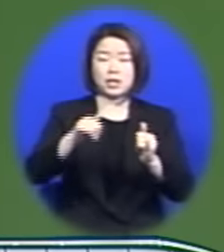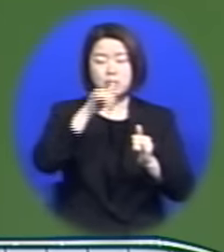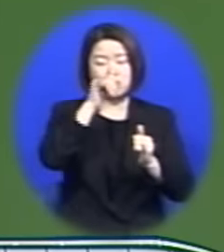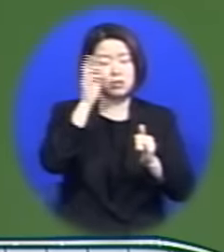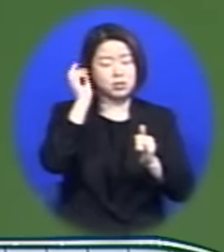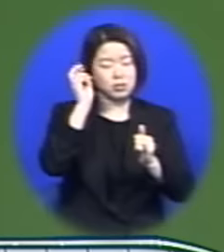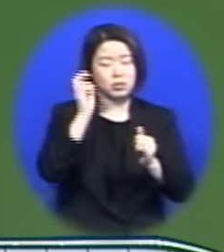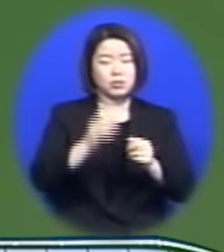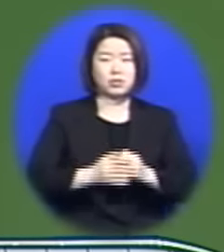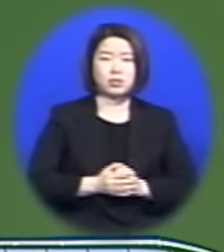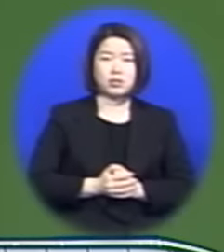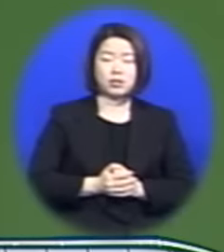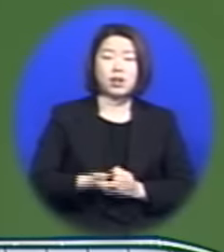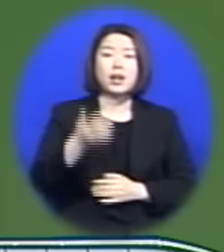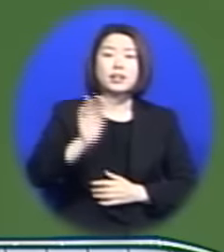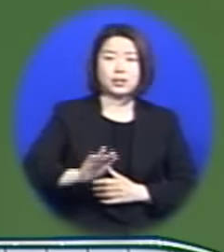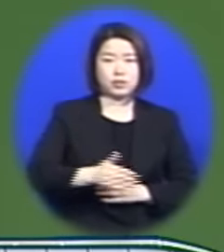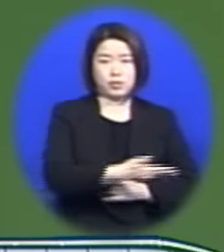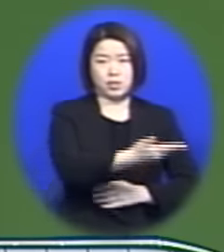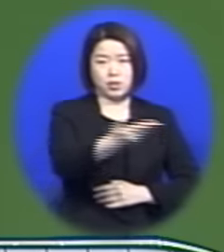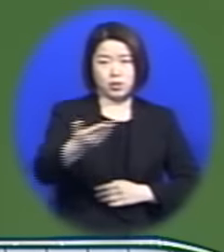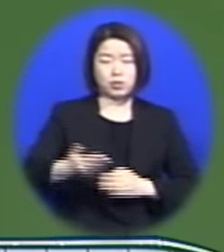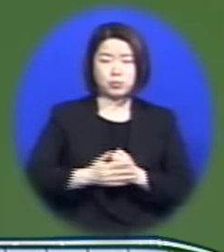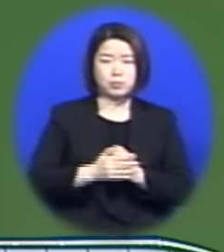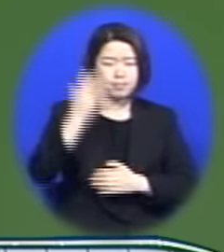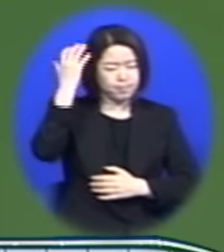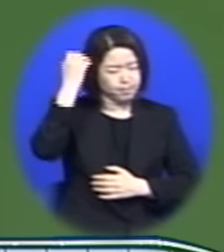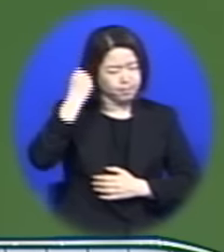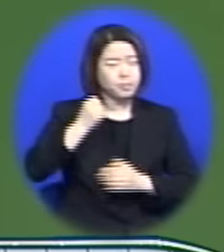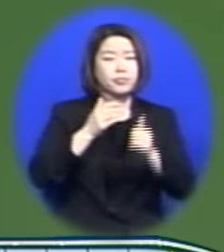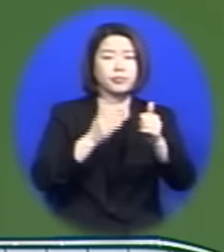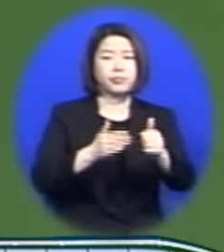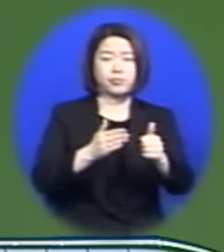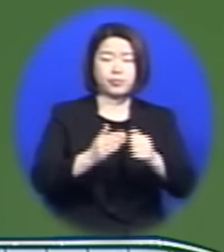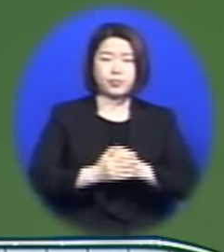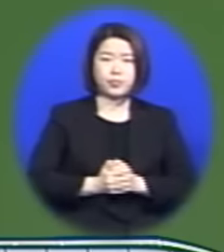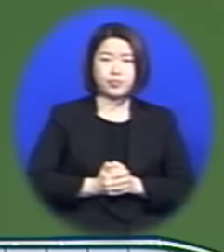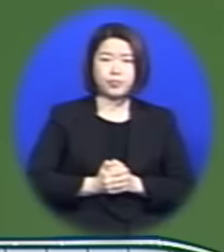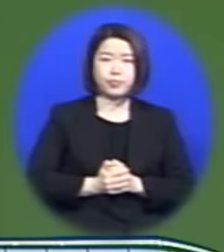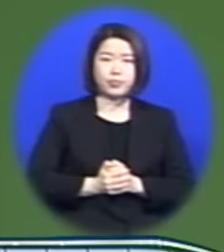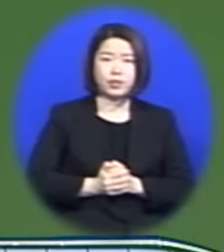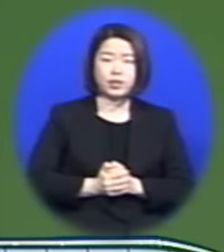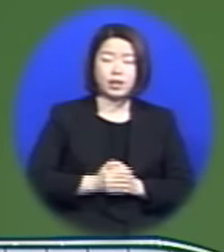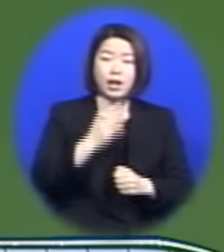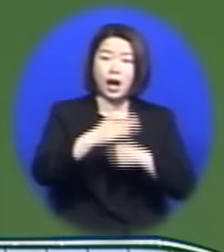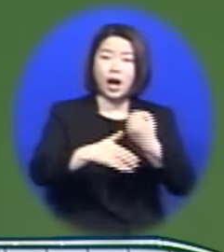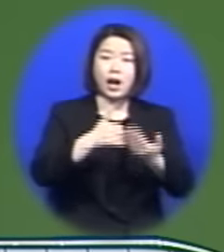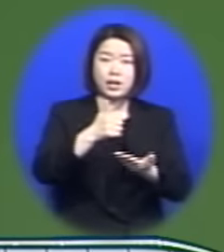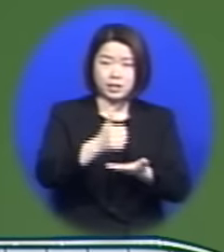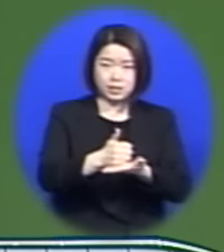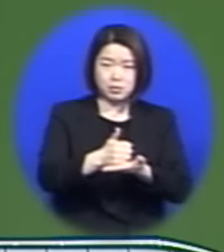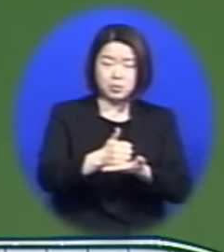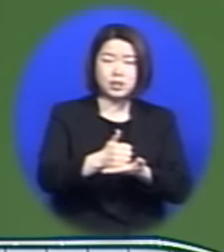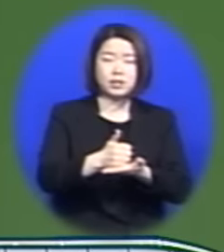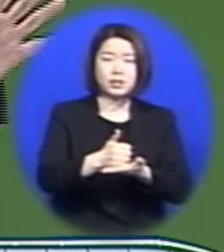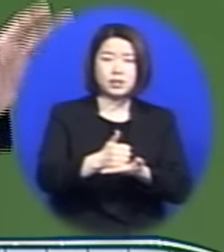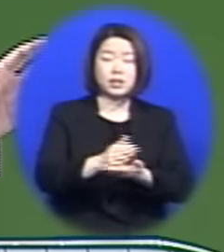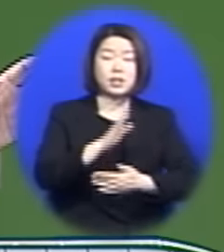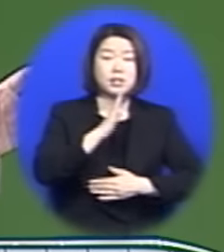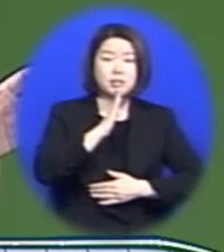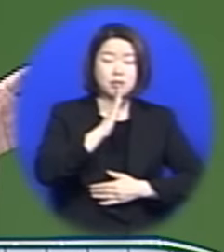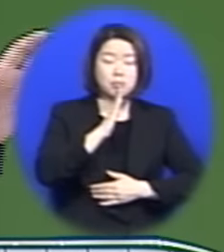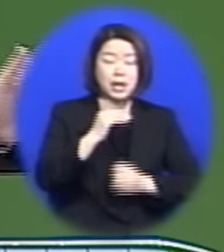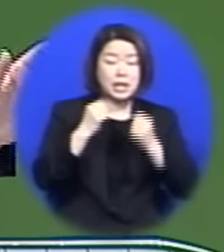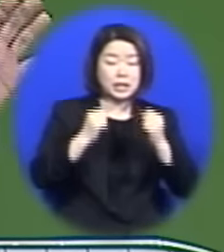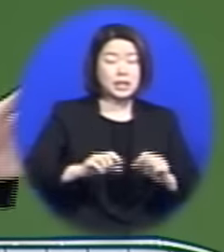있습니다 그러나 여러분 기억하셔야 돼요 하나님이 정말 안